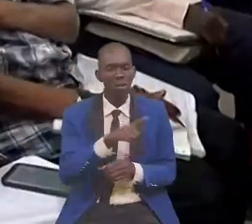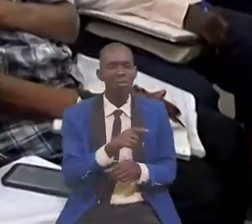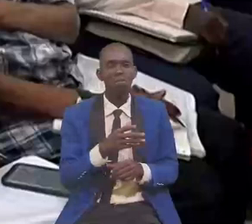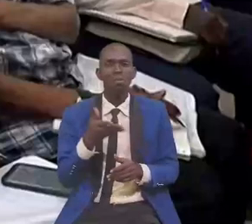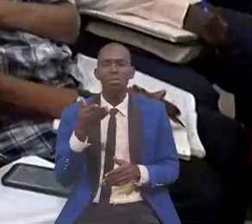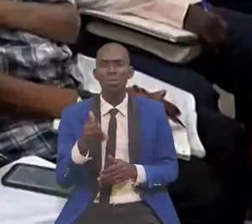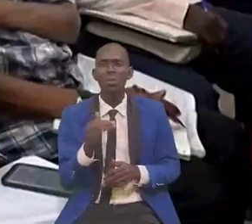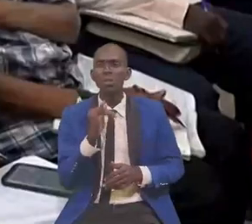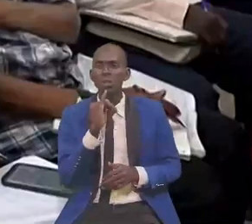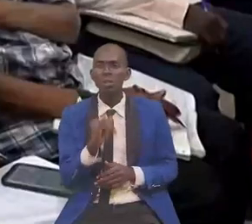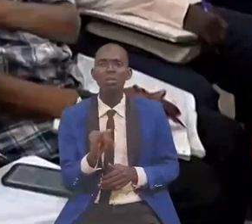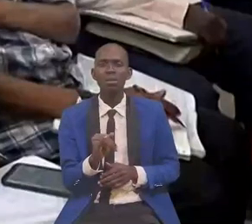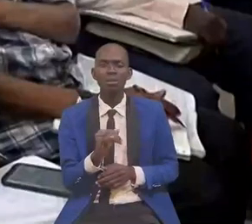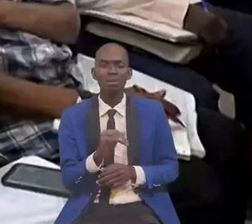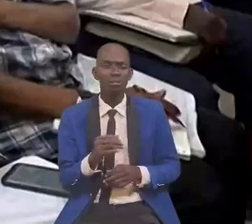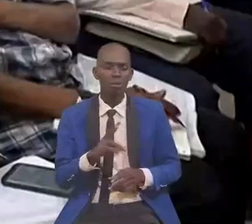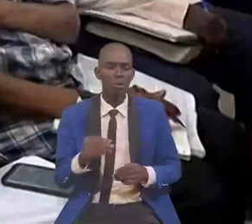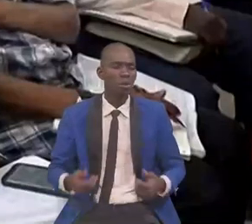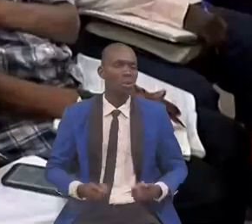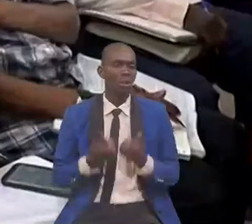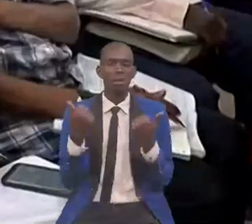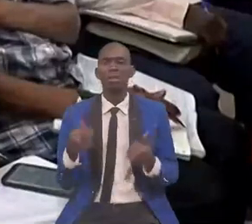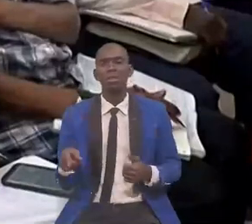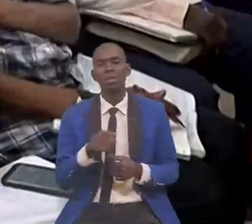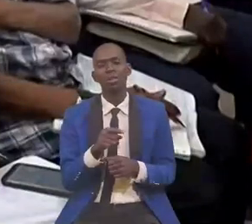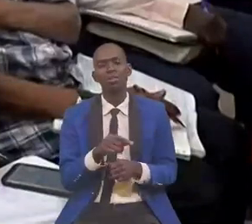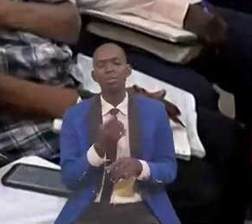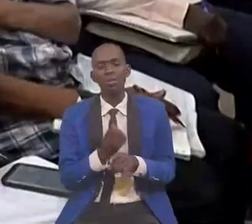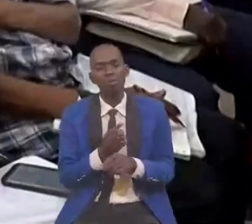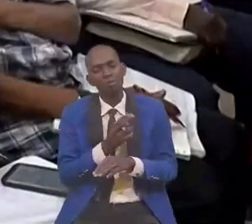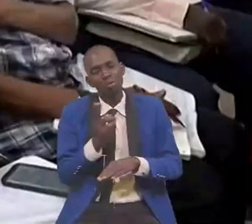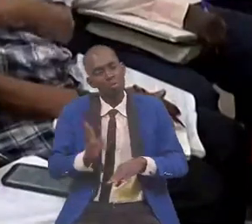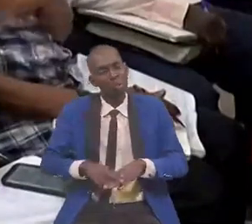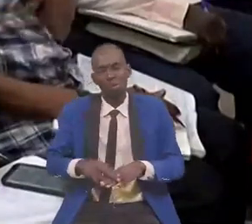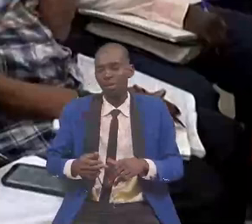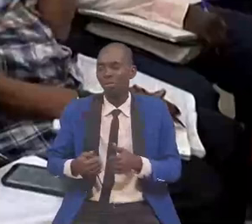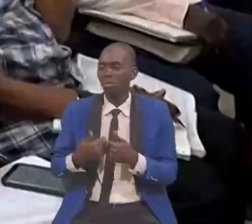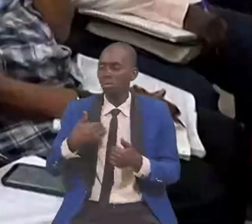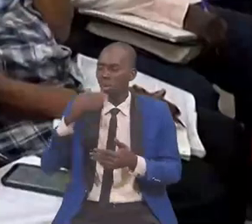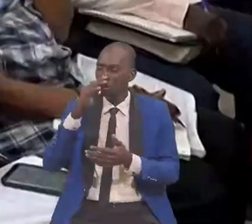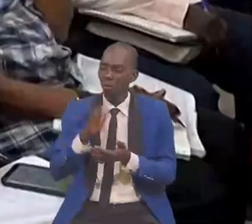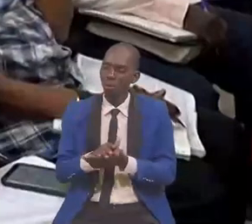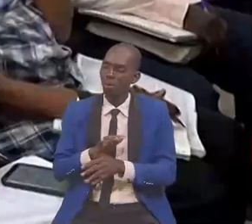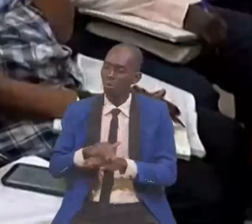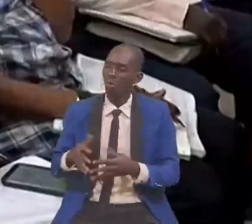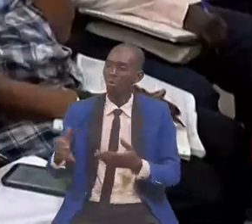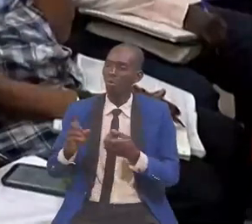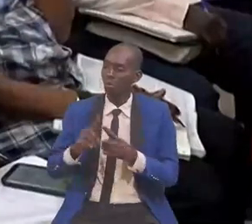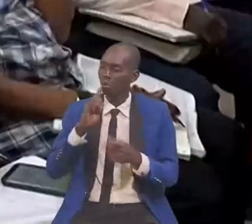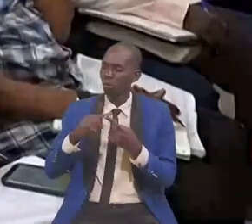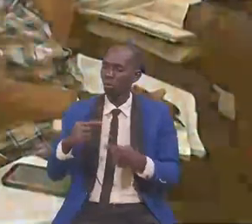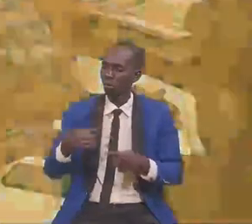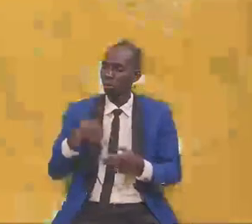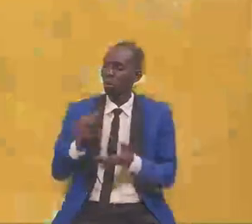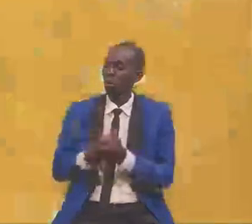pas de défis là-bas. Peut-être les défis normaux. Oh, ma femme ne m'a pas parlé ce matin. C'est le défi que tu as là. Oh, mon